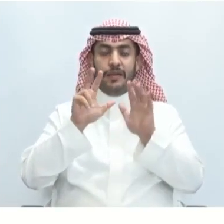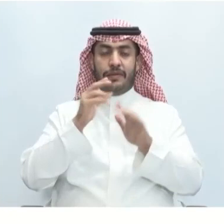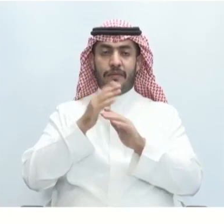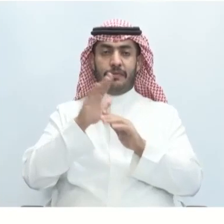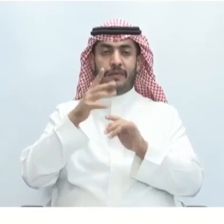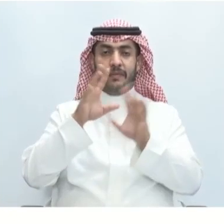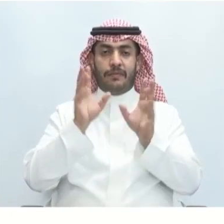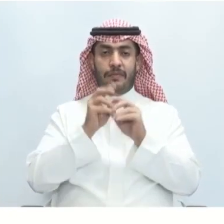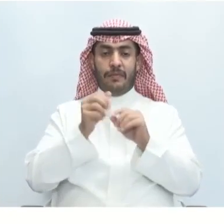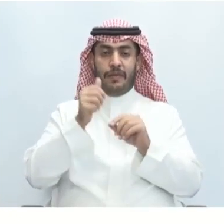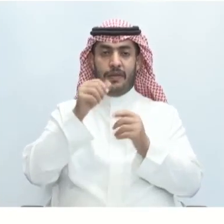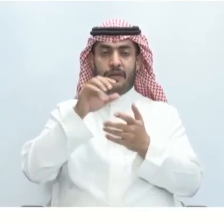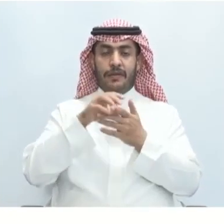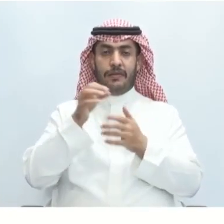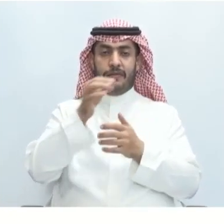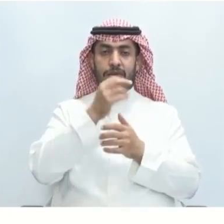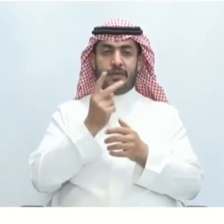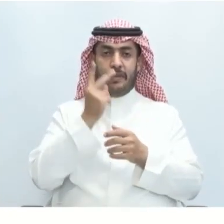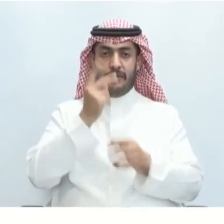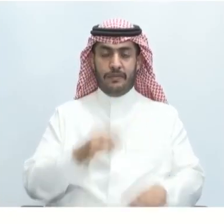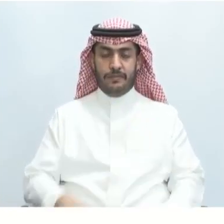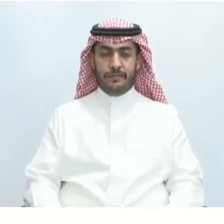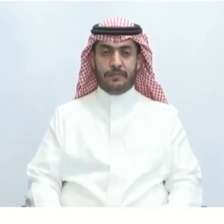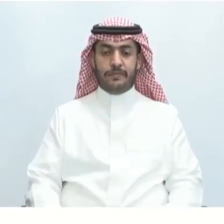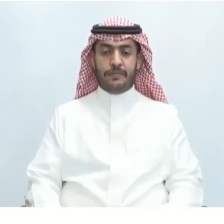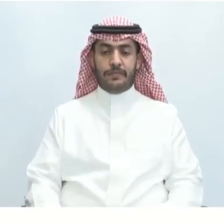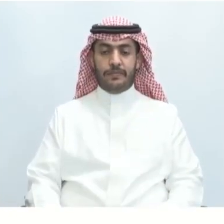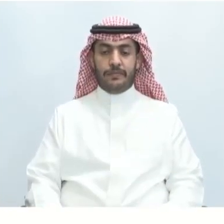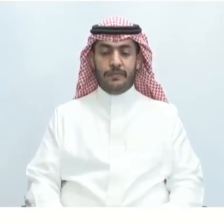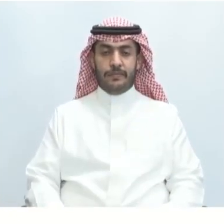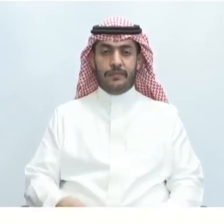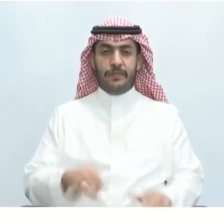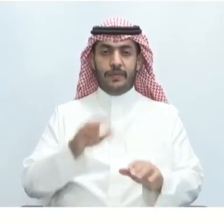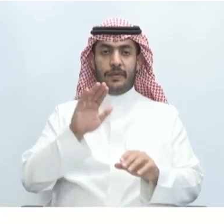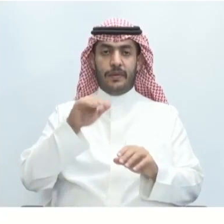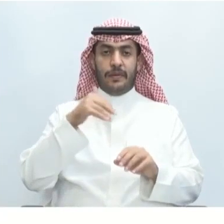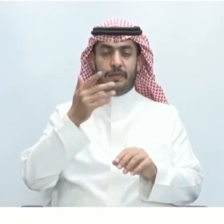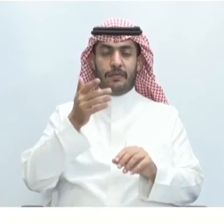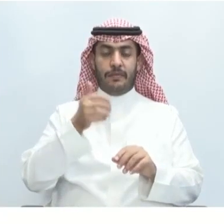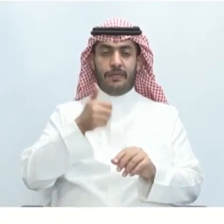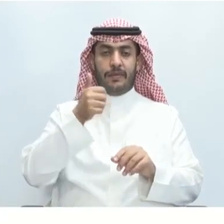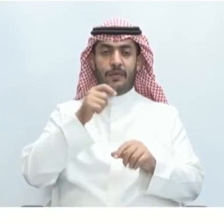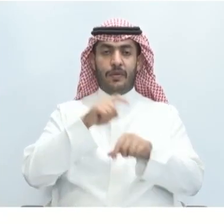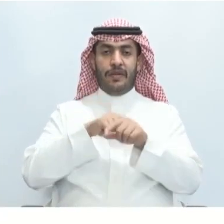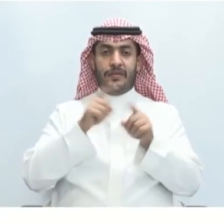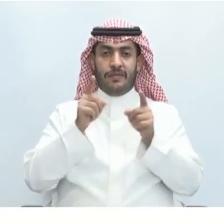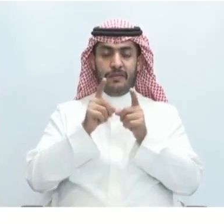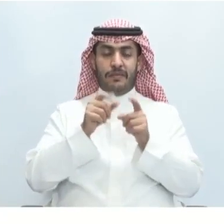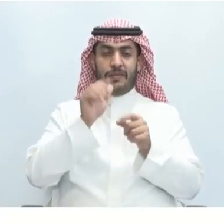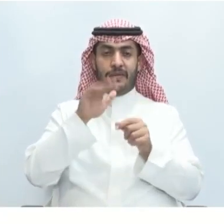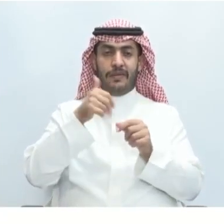جمع ايرادات الى الوجهات السبعه من خلال ايضا نسخ هذه الصيغه اذا تختصر الوقت وبالتالي